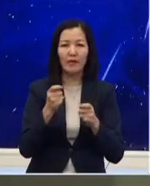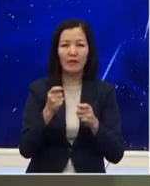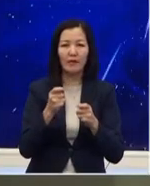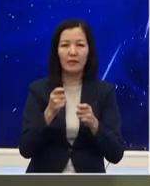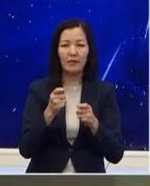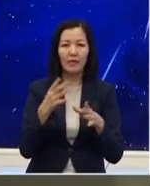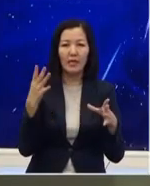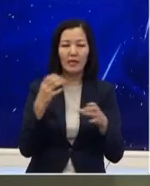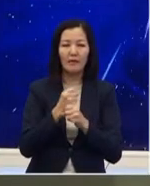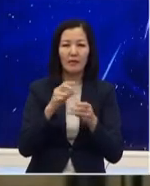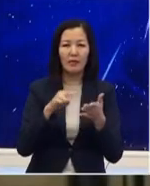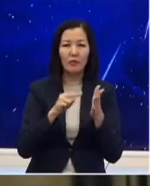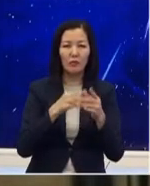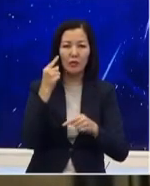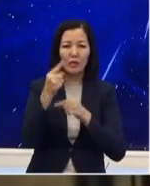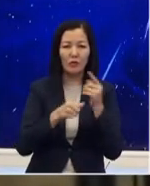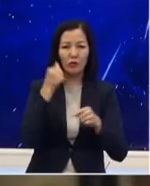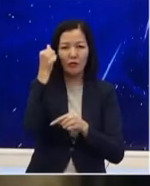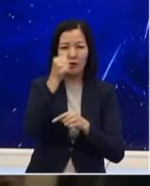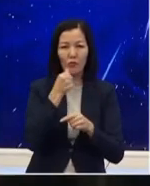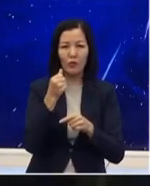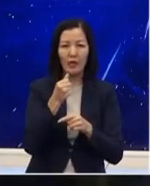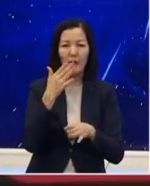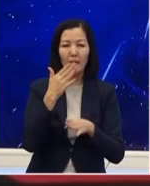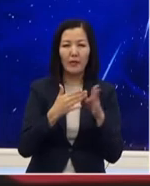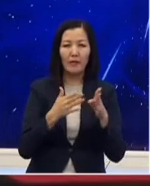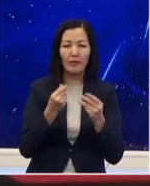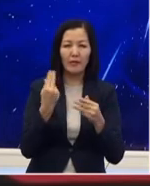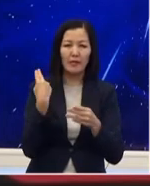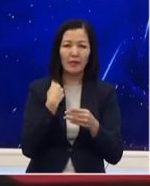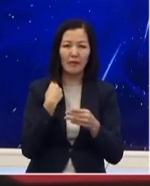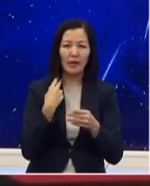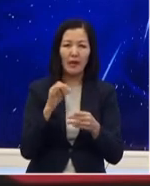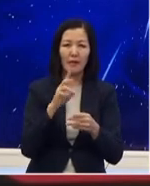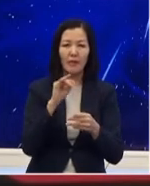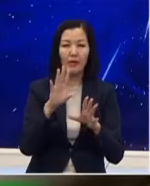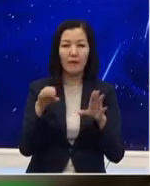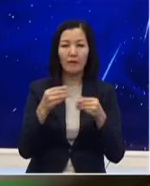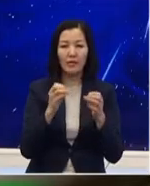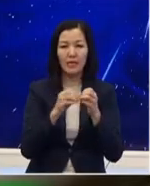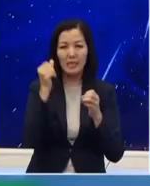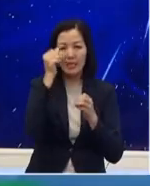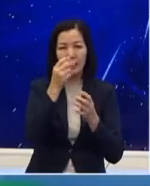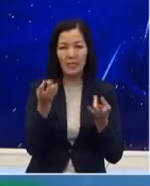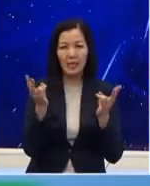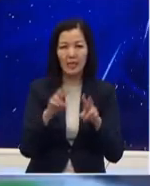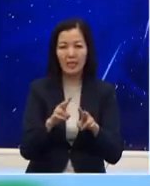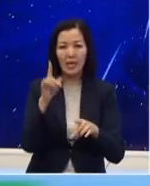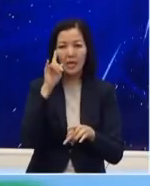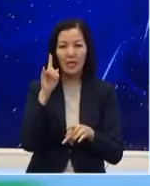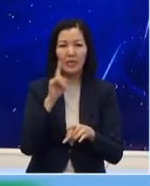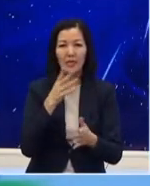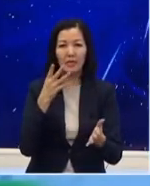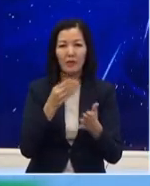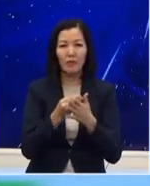покрыть дефицит бюджета следующего года. Отметим, половину займа АБР выдаст на 10 лет. Остальную сумму Казахстан должен